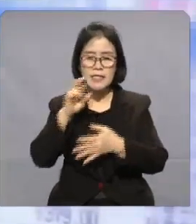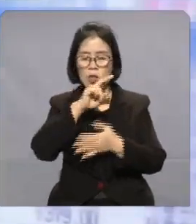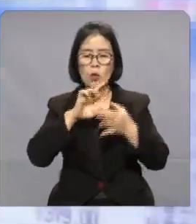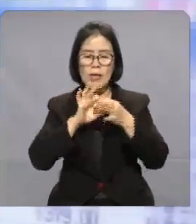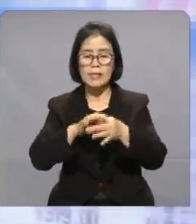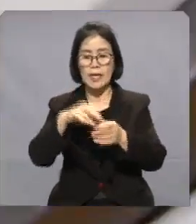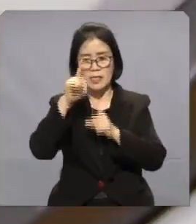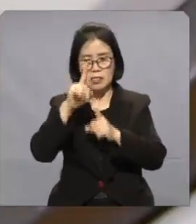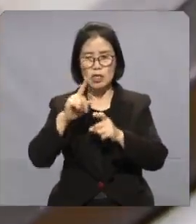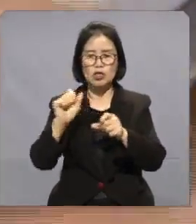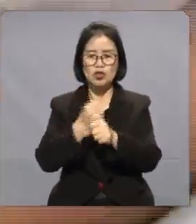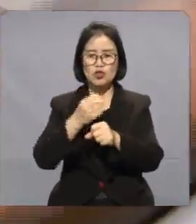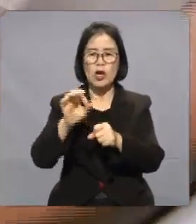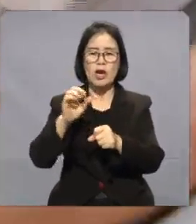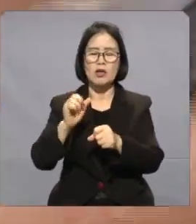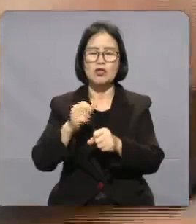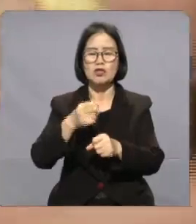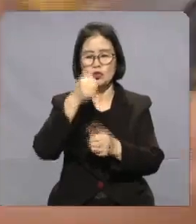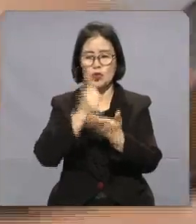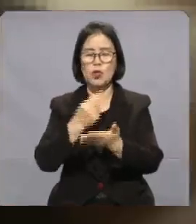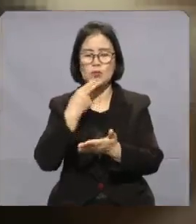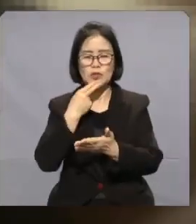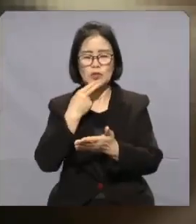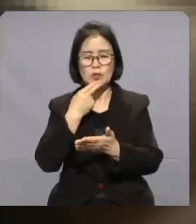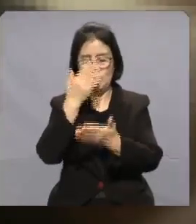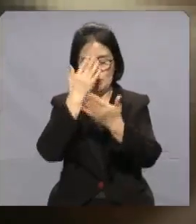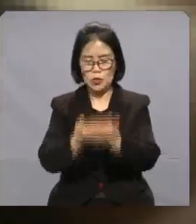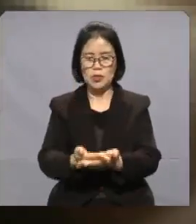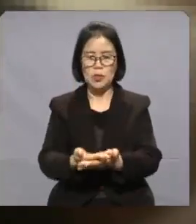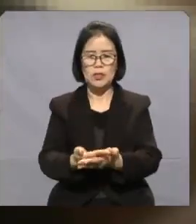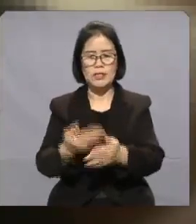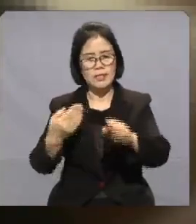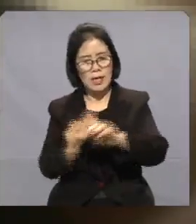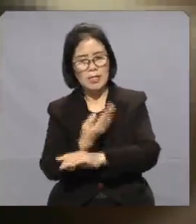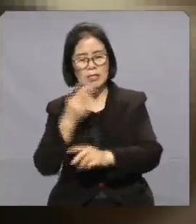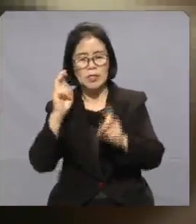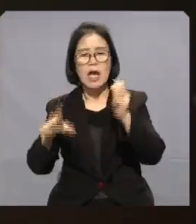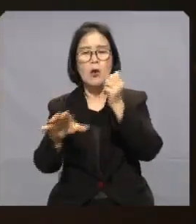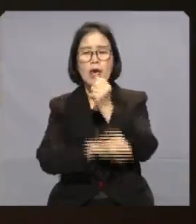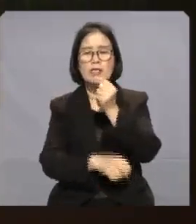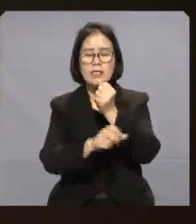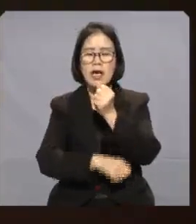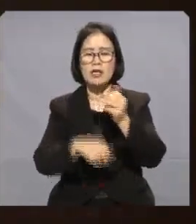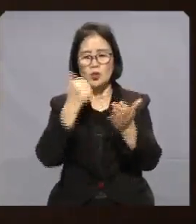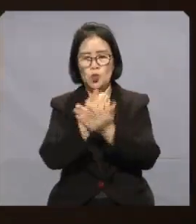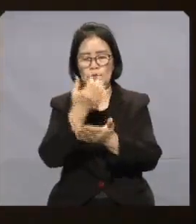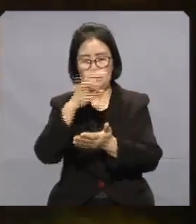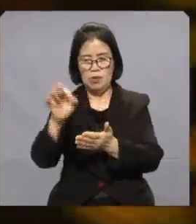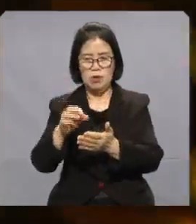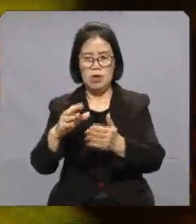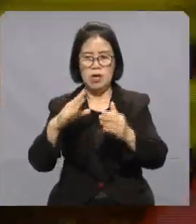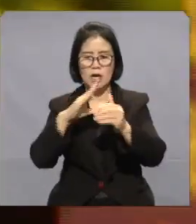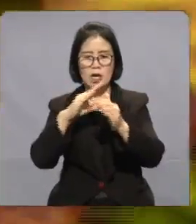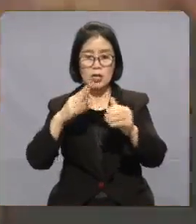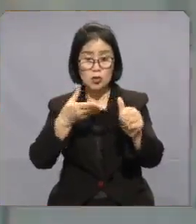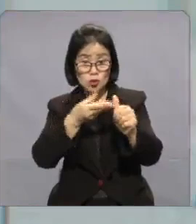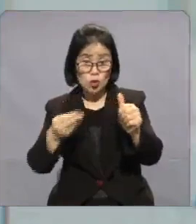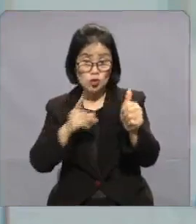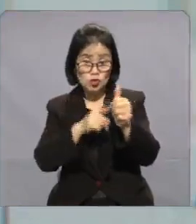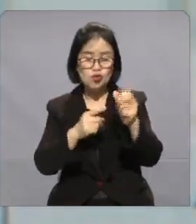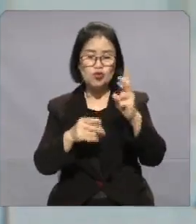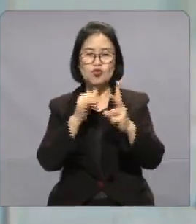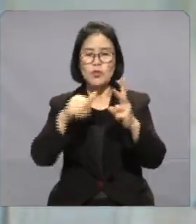주가 조작은 무죄와 면소, 다른 회사 횡령 등만 유죄를 받았고 전주 두 명도 무죄가